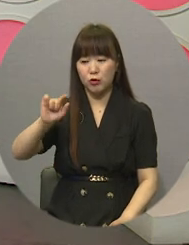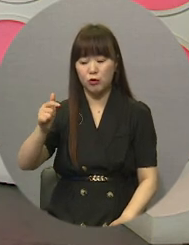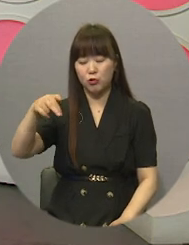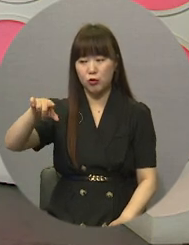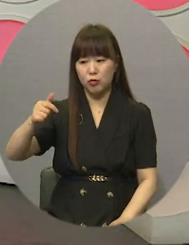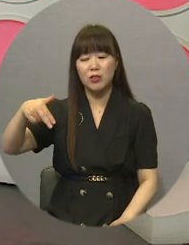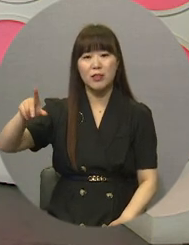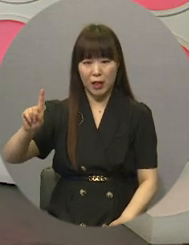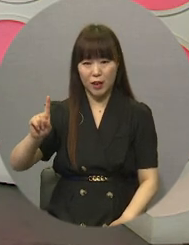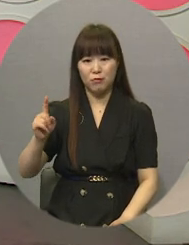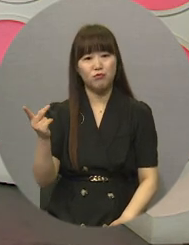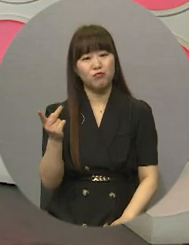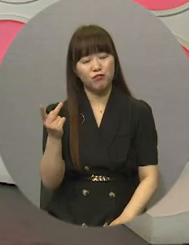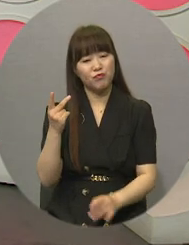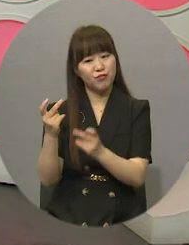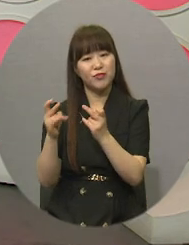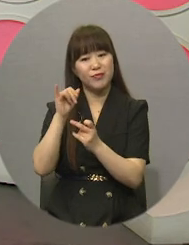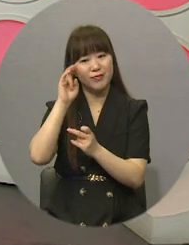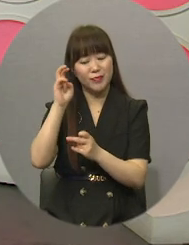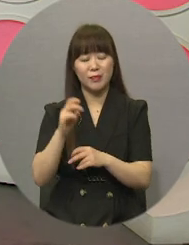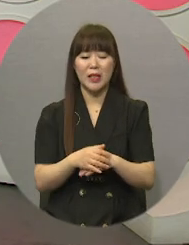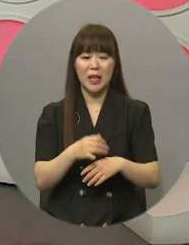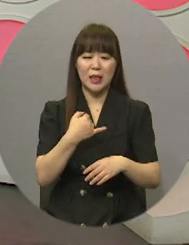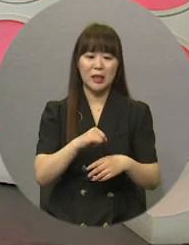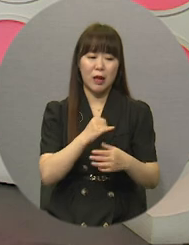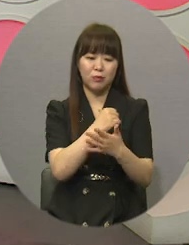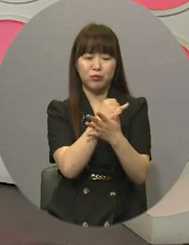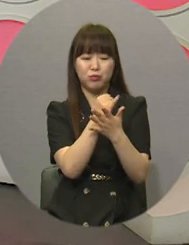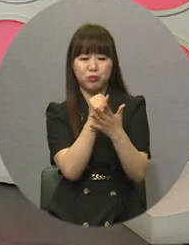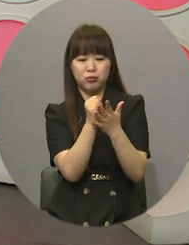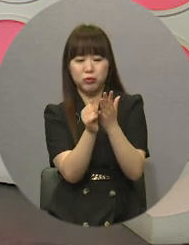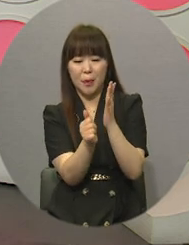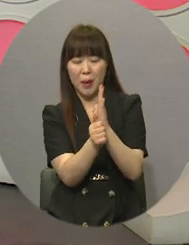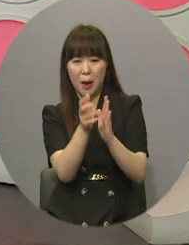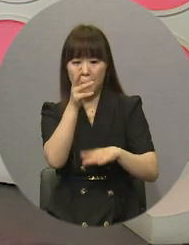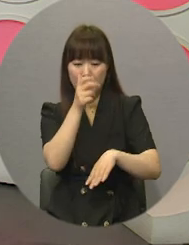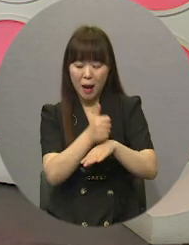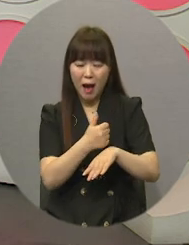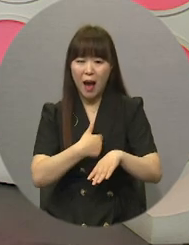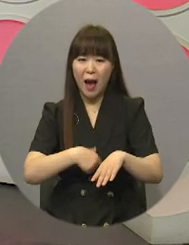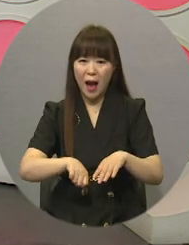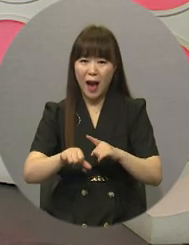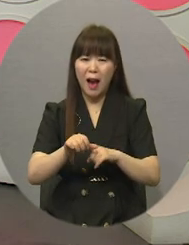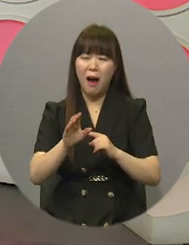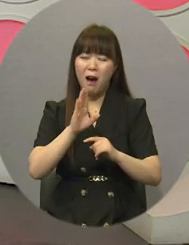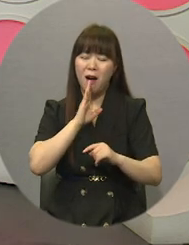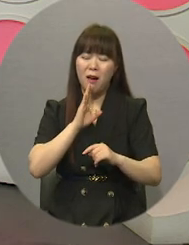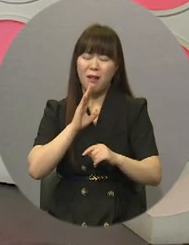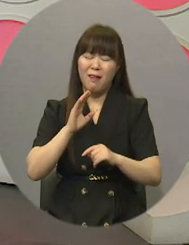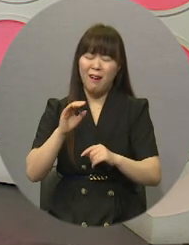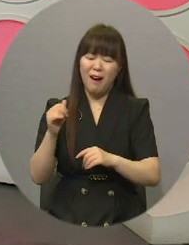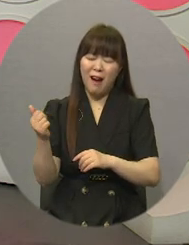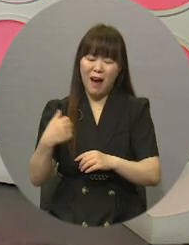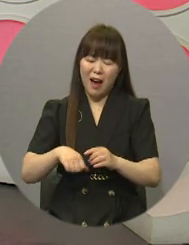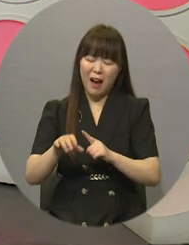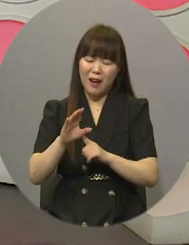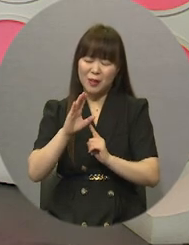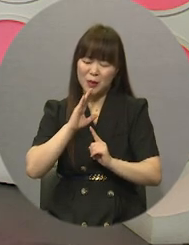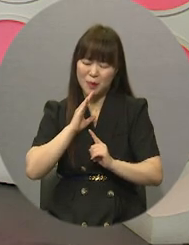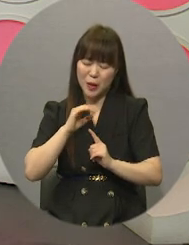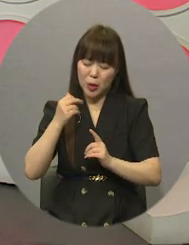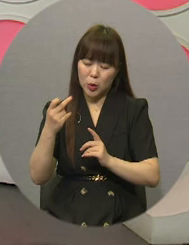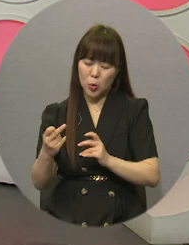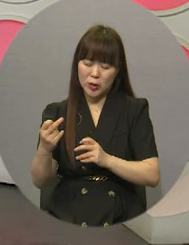윤균차. 형제인가 봐요, 여기는. 자, 딸 부잣집의 막내 동생이 남자아이라서 동생을 무척이나